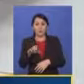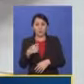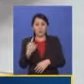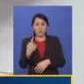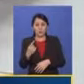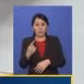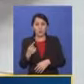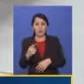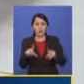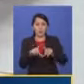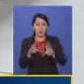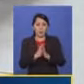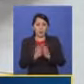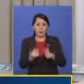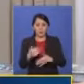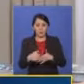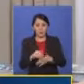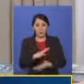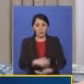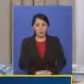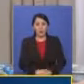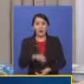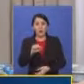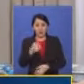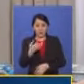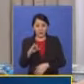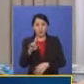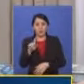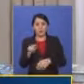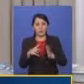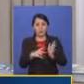шығарылған энциклопедиялар жинағы қосылды. Абайдың 175 жылдығына орай